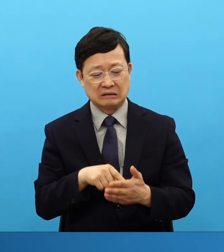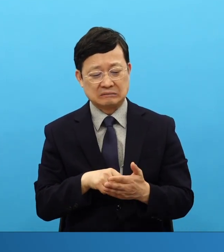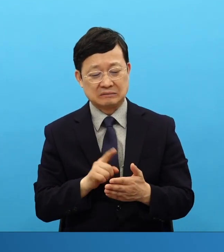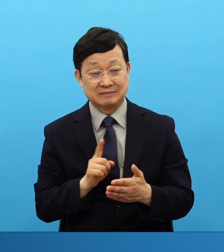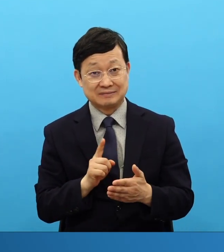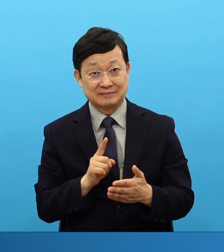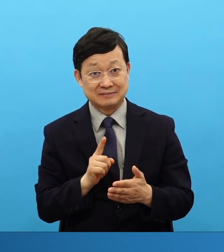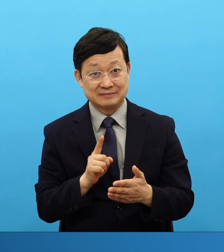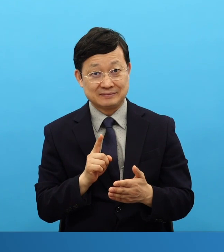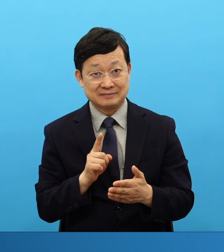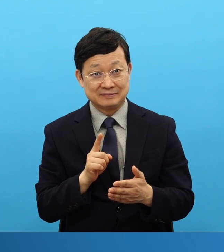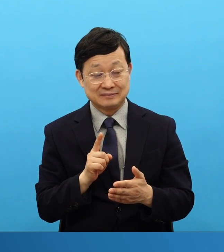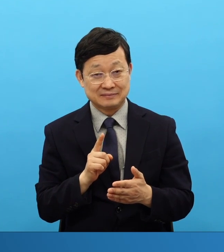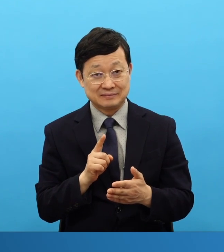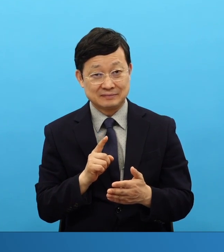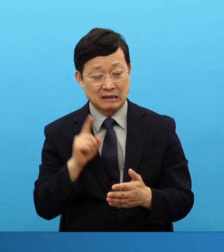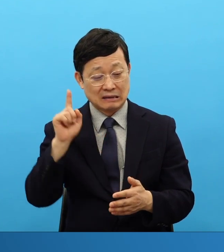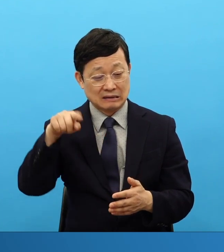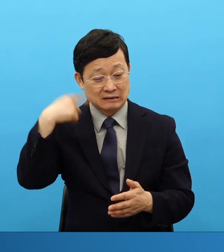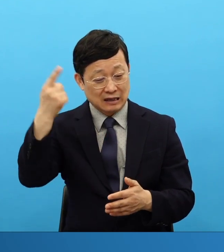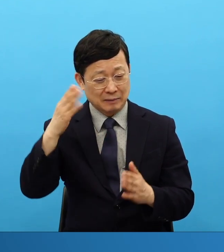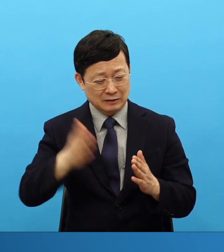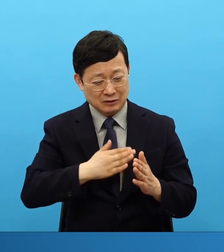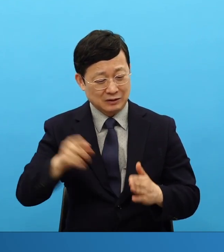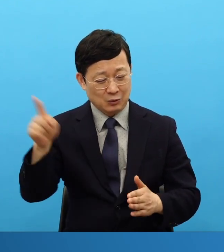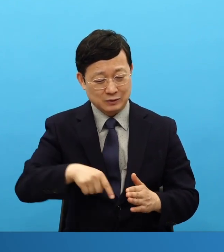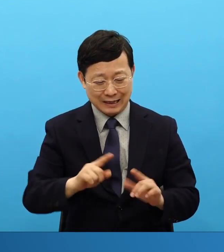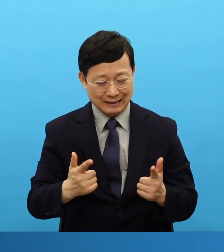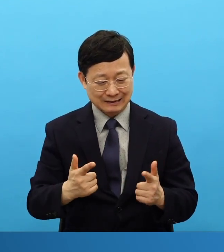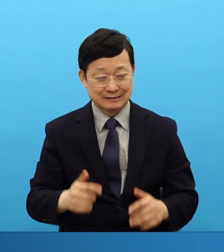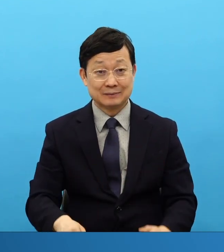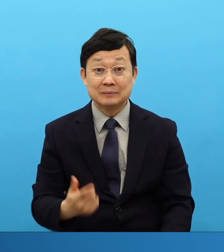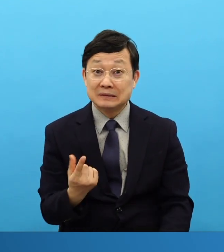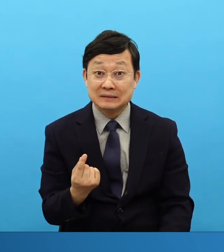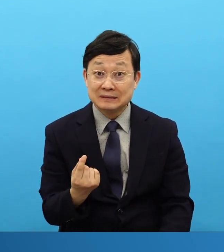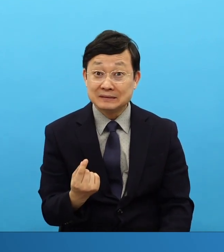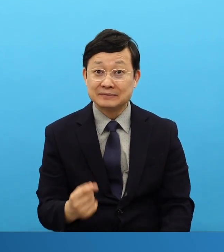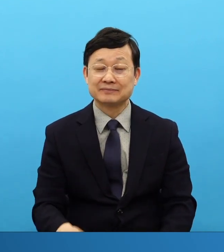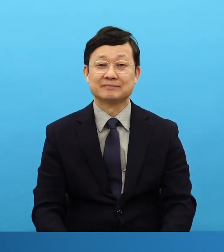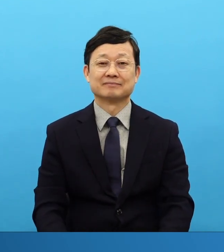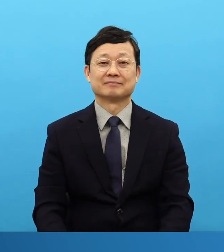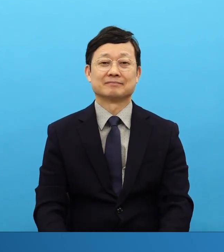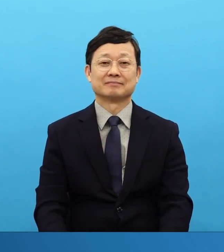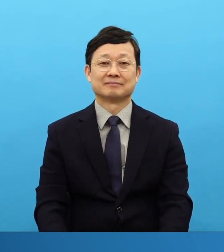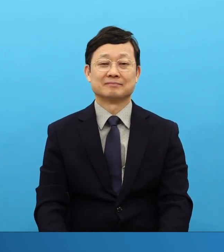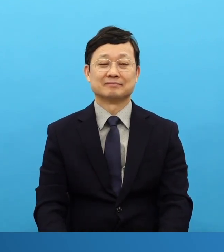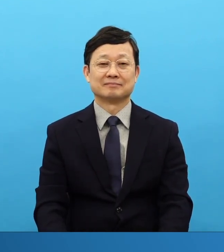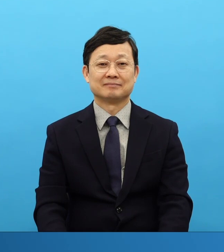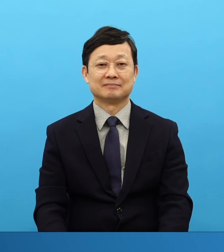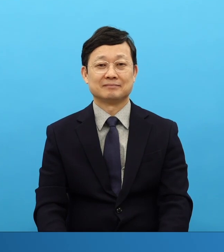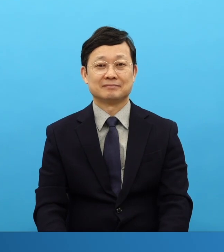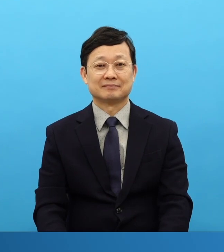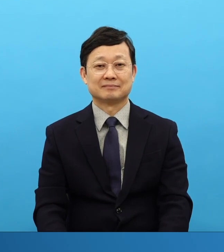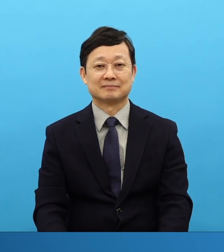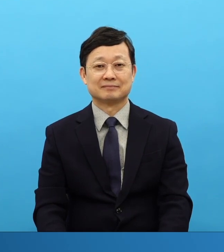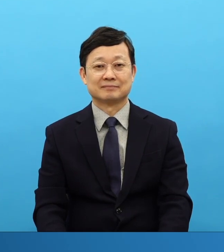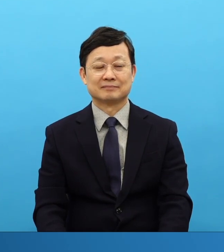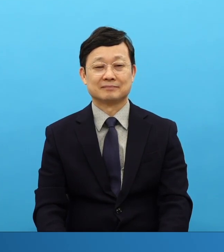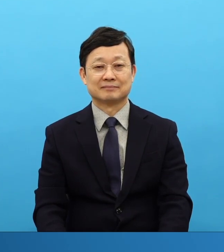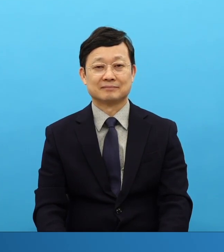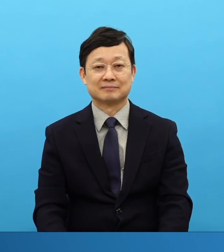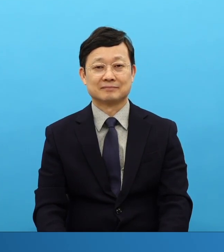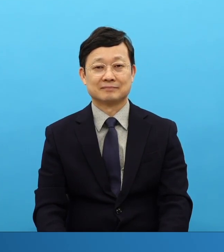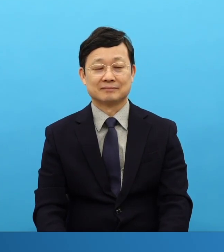마음속으로. and it's not good at all, what do you think to yourself? 다음 절대 안 온다. You're going to think, I'm never coming back to this place again. 그렇잖아요. Isn't that so? 그럼 이 사람, 아이고,